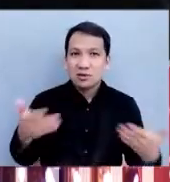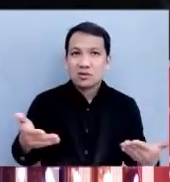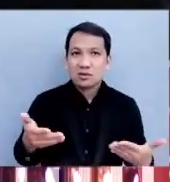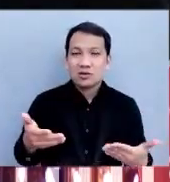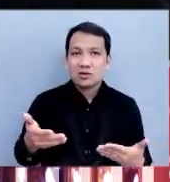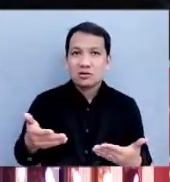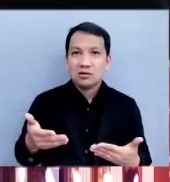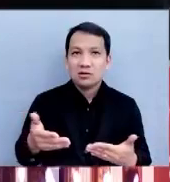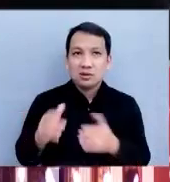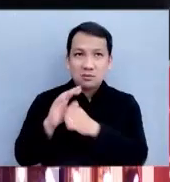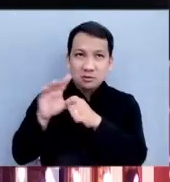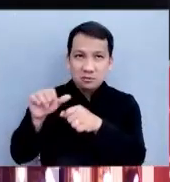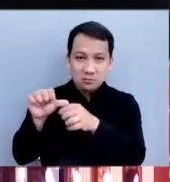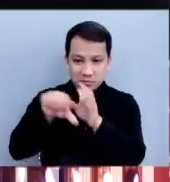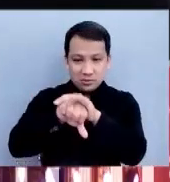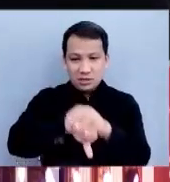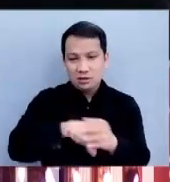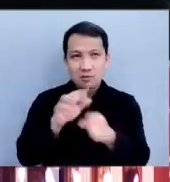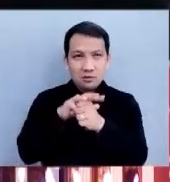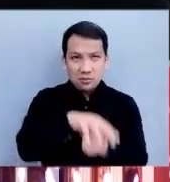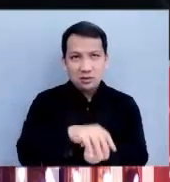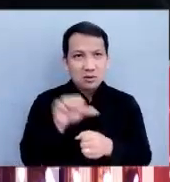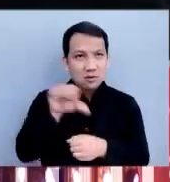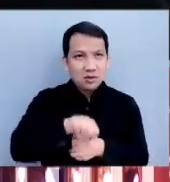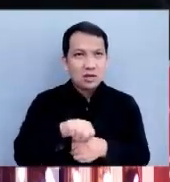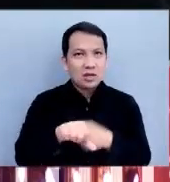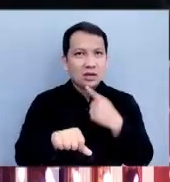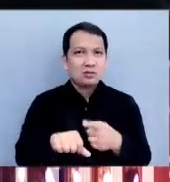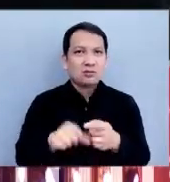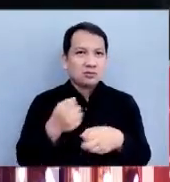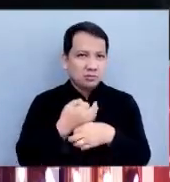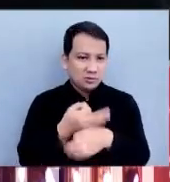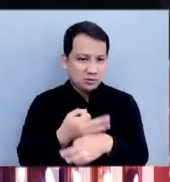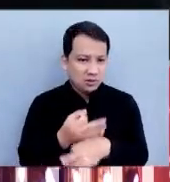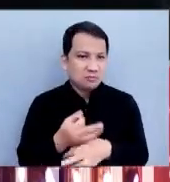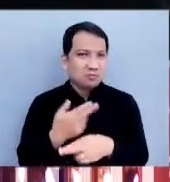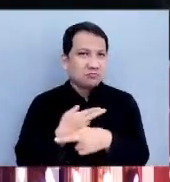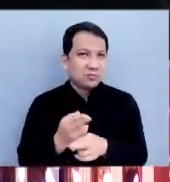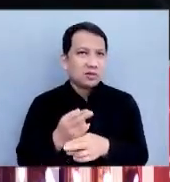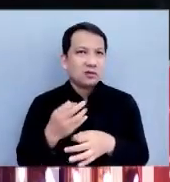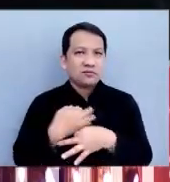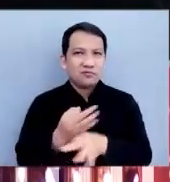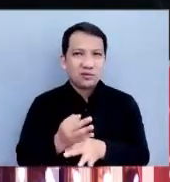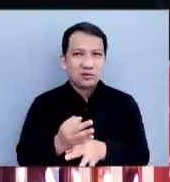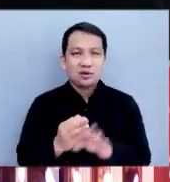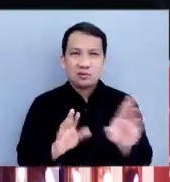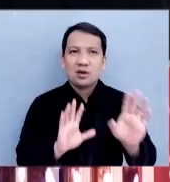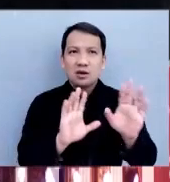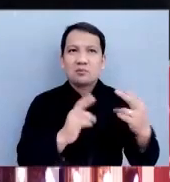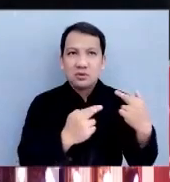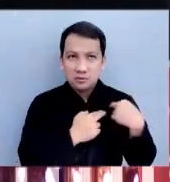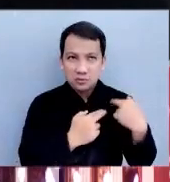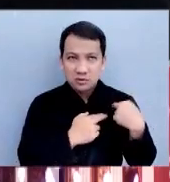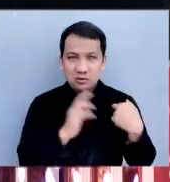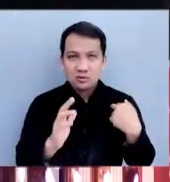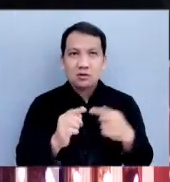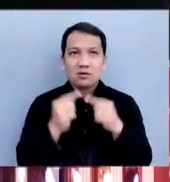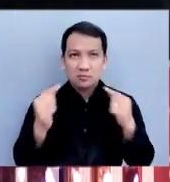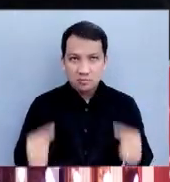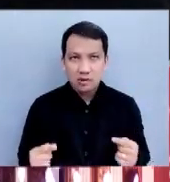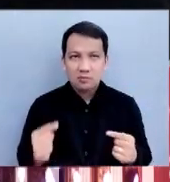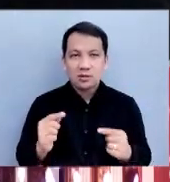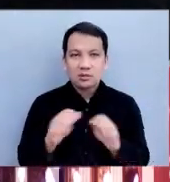malalamog ang ating bayan. So ayusin na lang natin maigi. Magturong-turong tayo, tungkulin ang bawat Pilipina, ipagtanggol ang